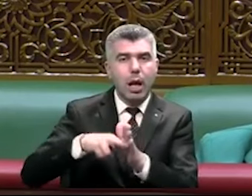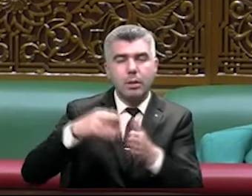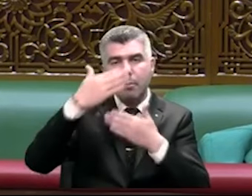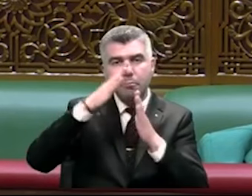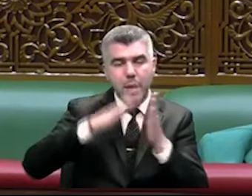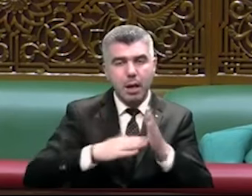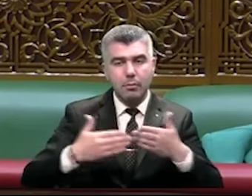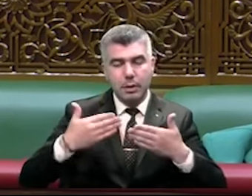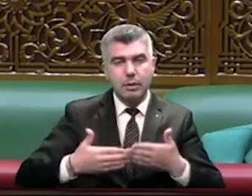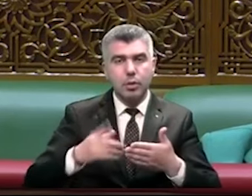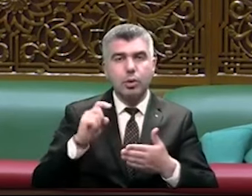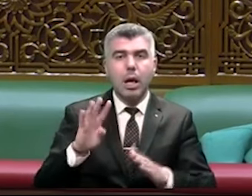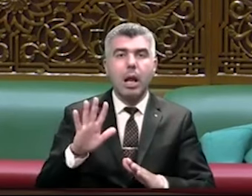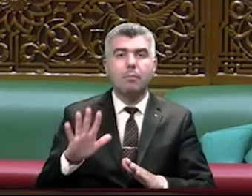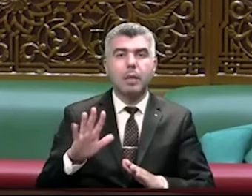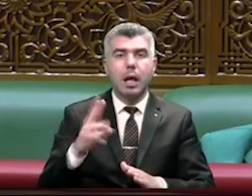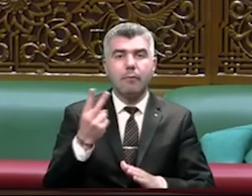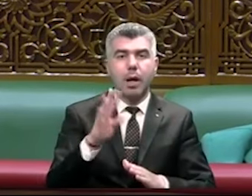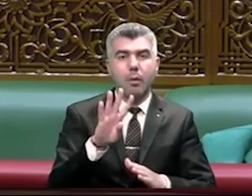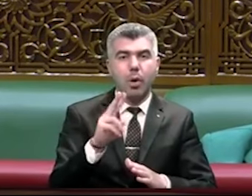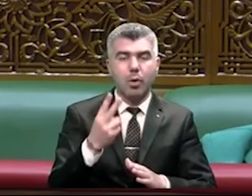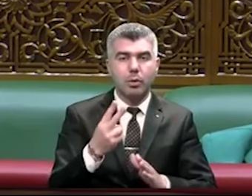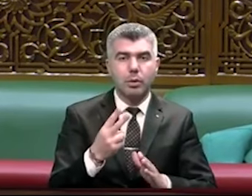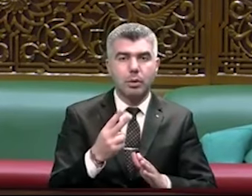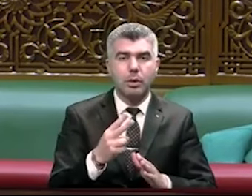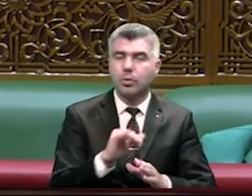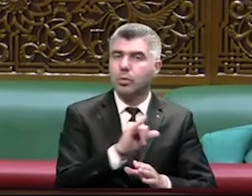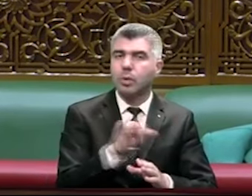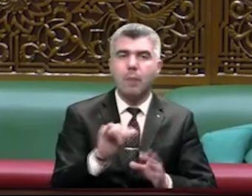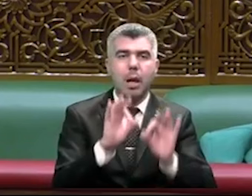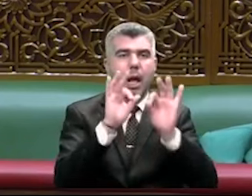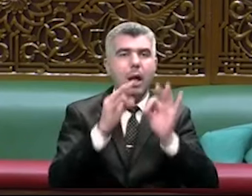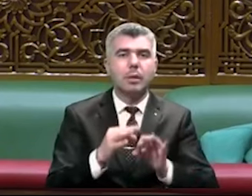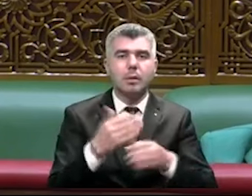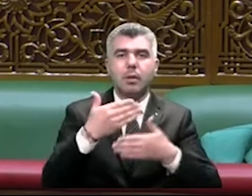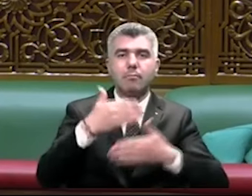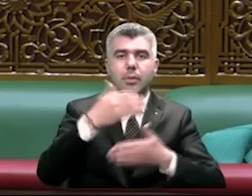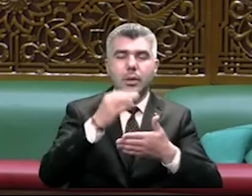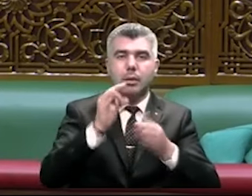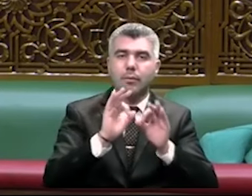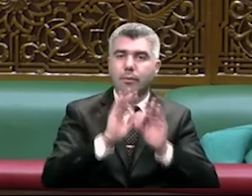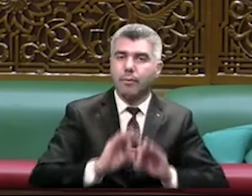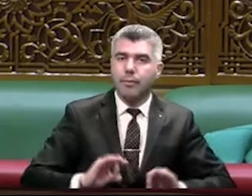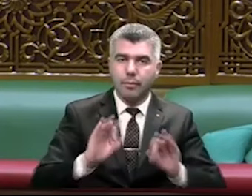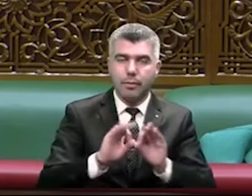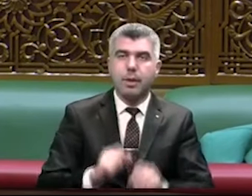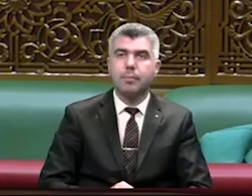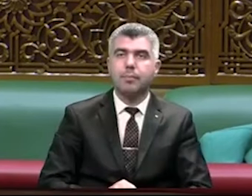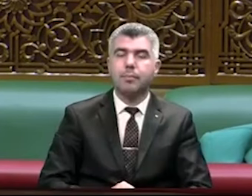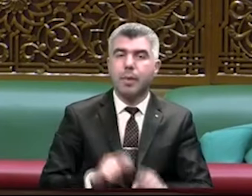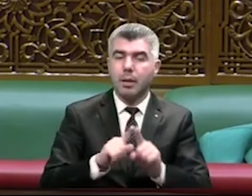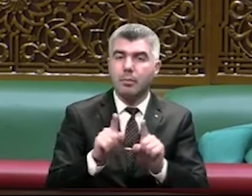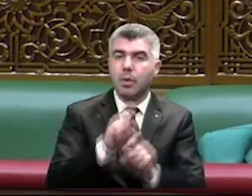فالى حدود شهر ماي 2024 لم يتم بعد تحقيق هذا العدد من السدود كما تم الاعلان عنه مما يثير